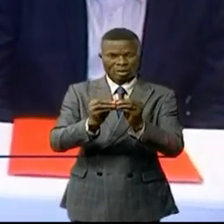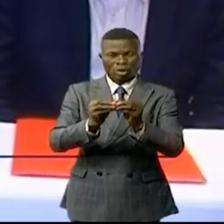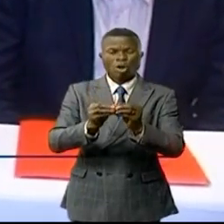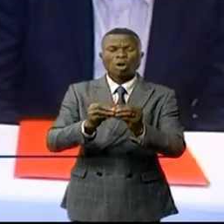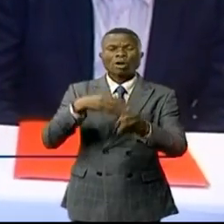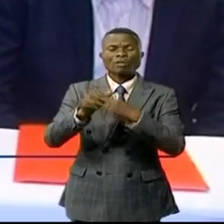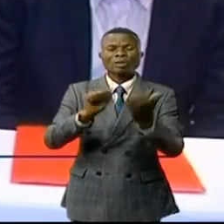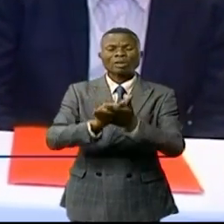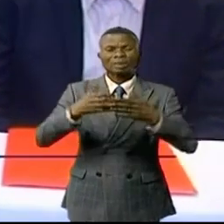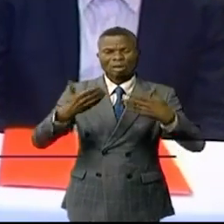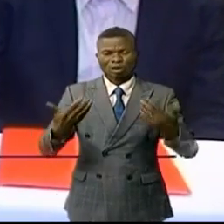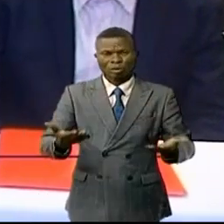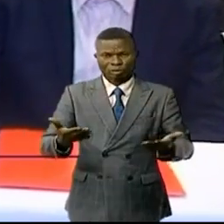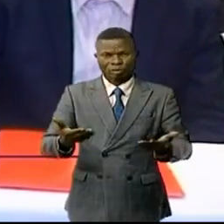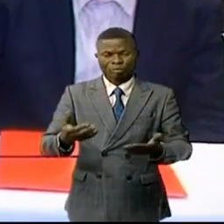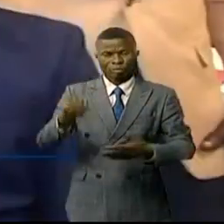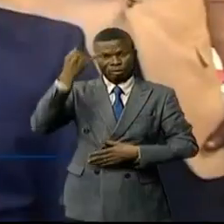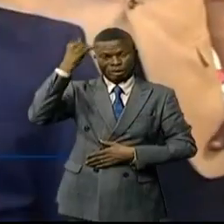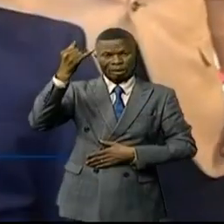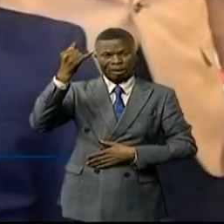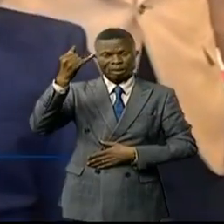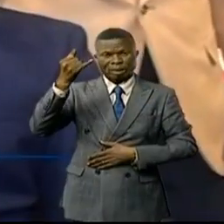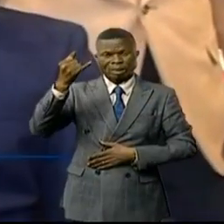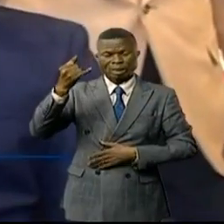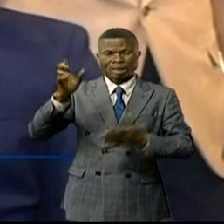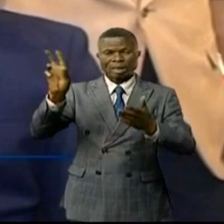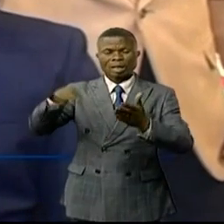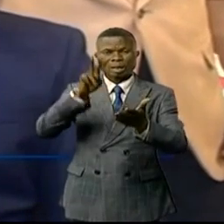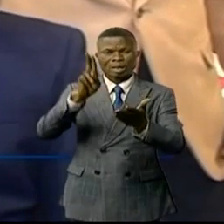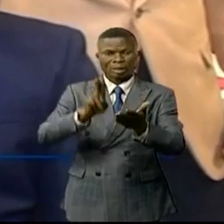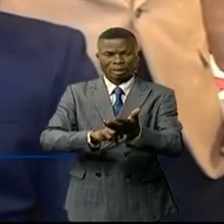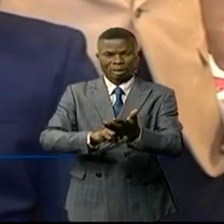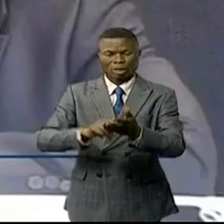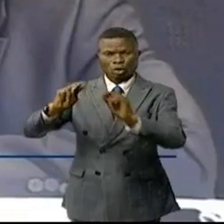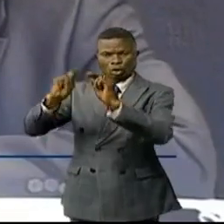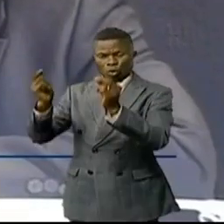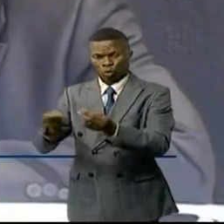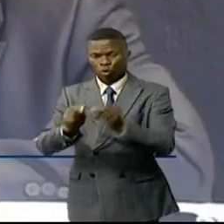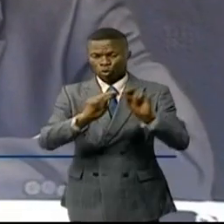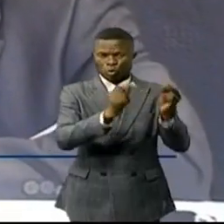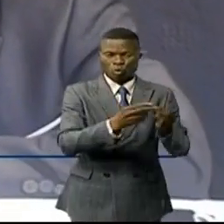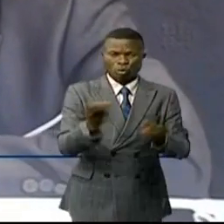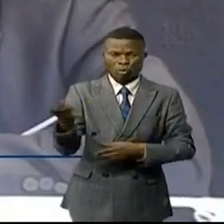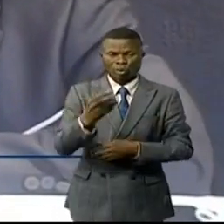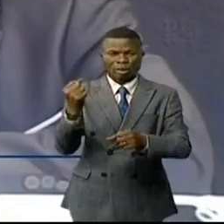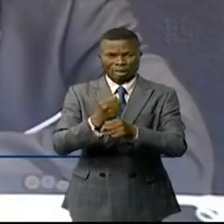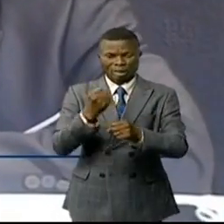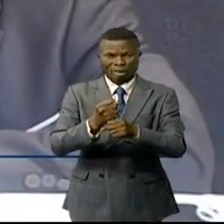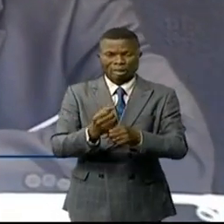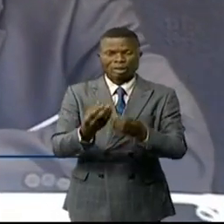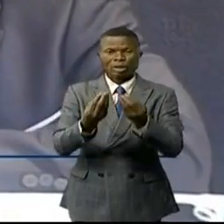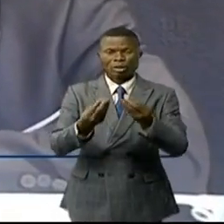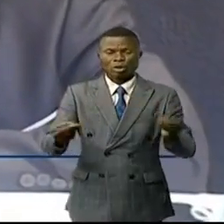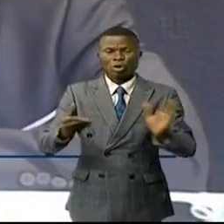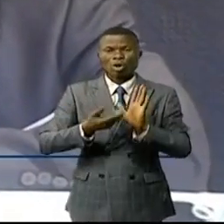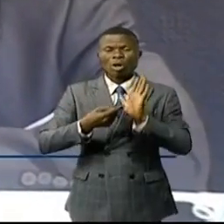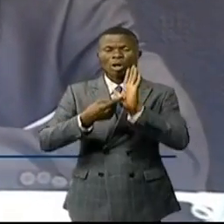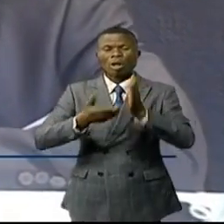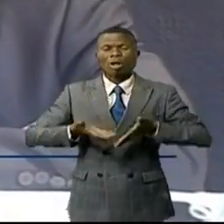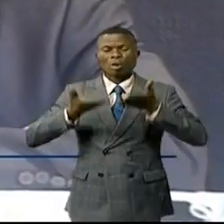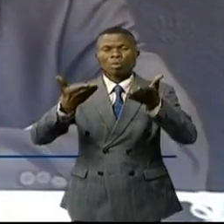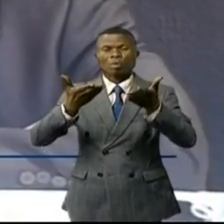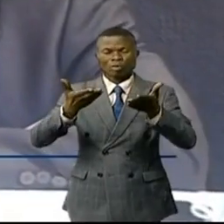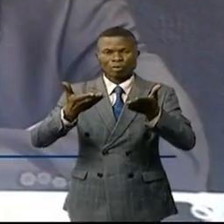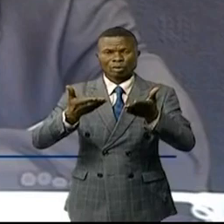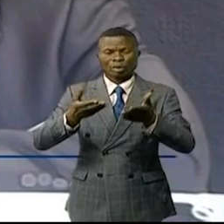modalités. Parti de l'idée d'un simple protocole d'accord entre les parties, les travaux ont abouti à la proposition d'un édit